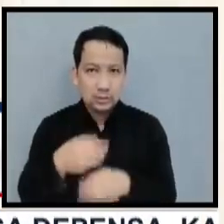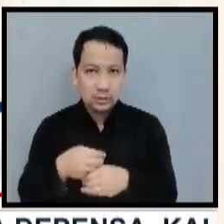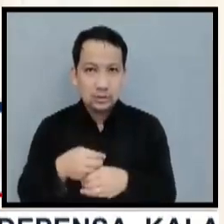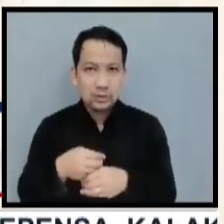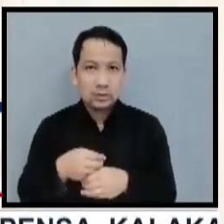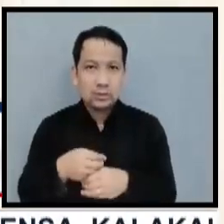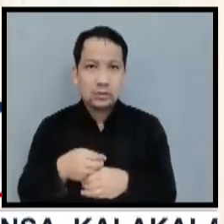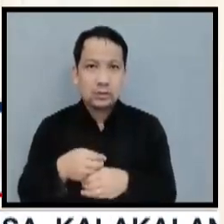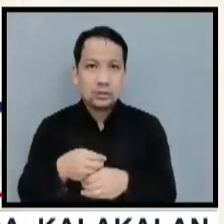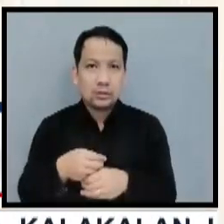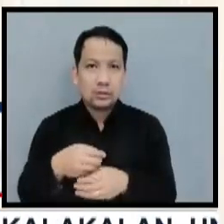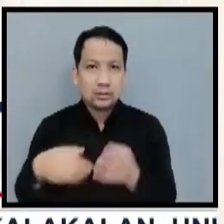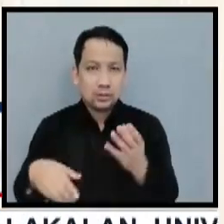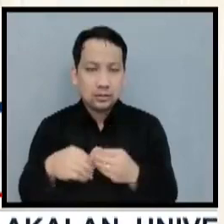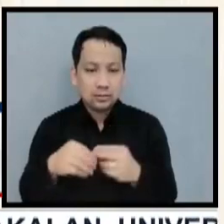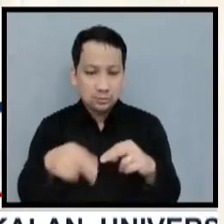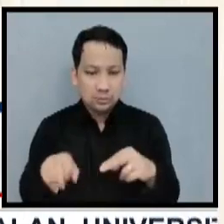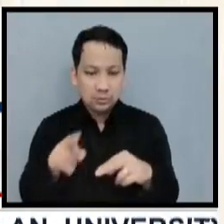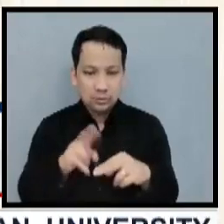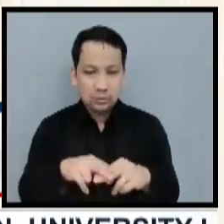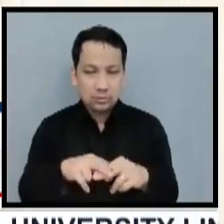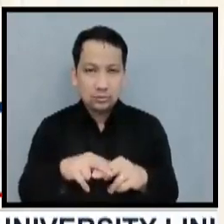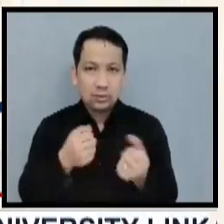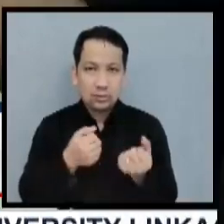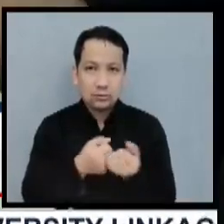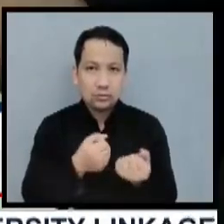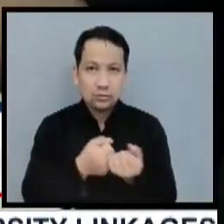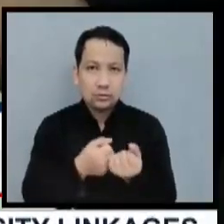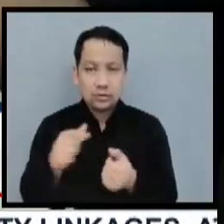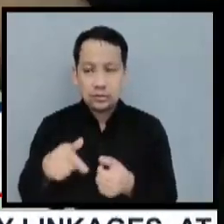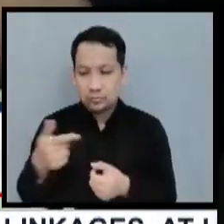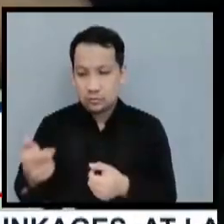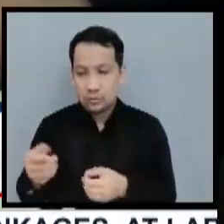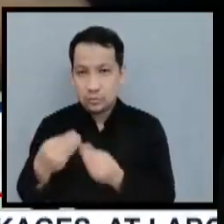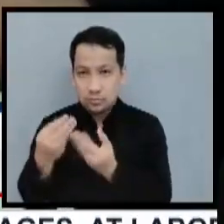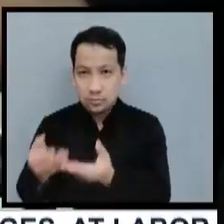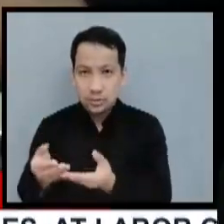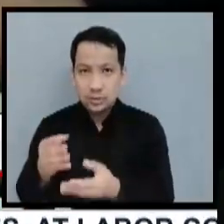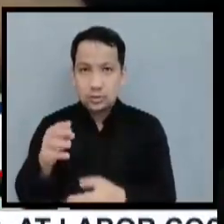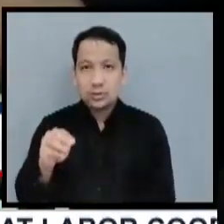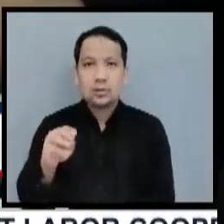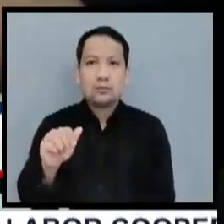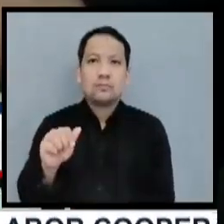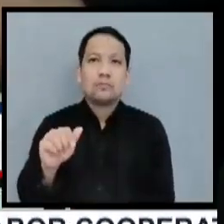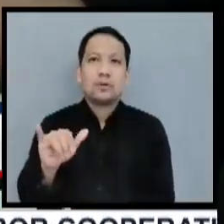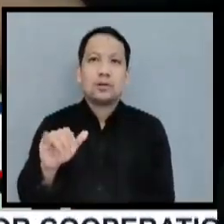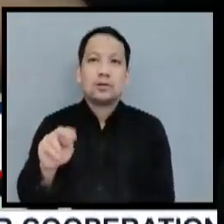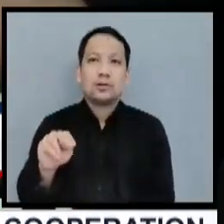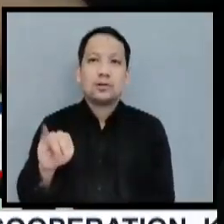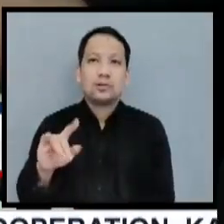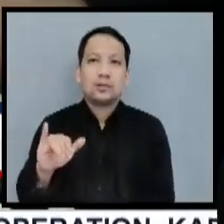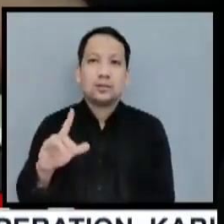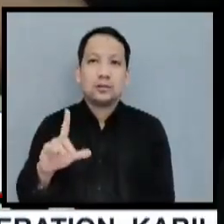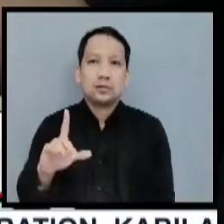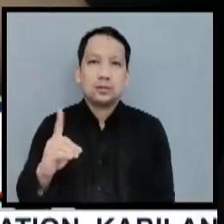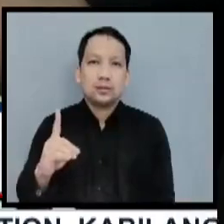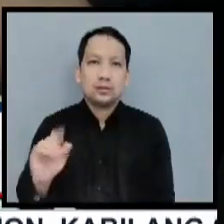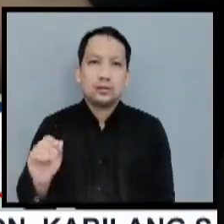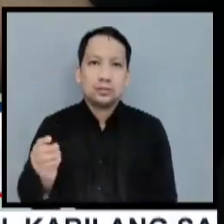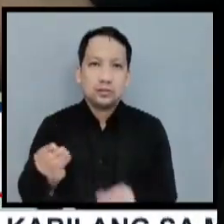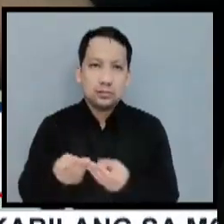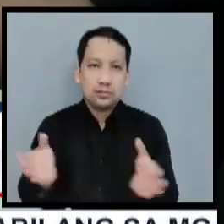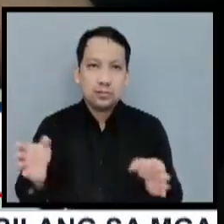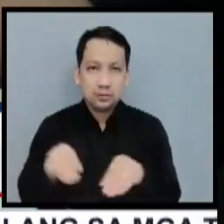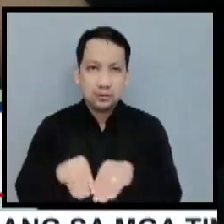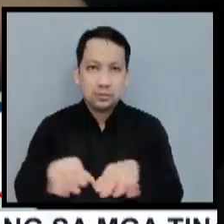meter per second that will be devoted to Maynilad. Kailangan ma-ensure namin na itong additional na 2 CMS na to makarating doon sa